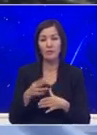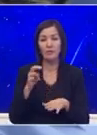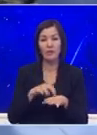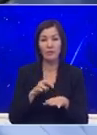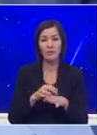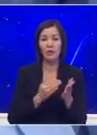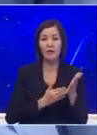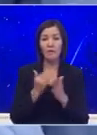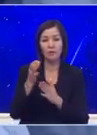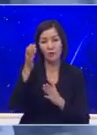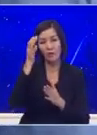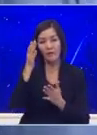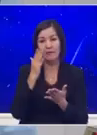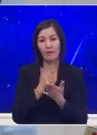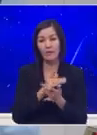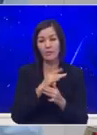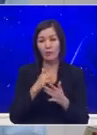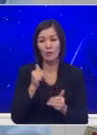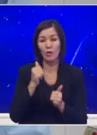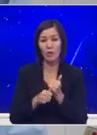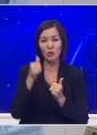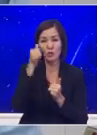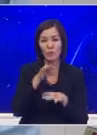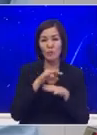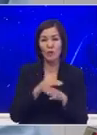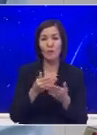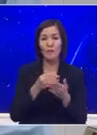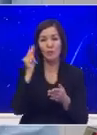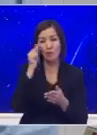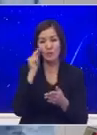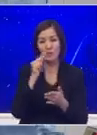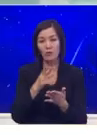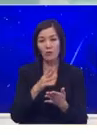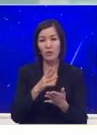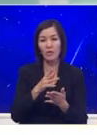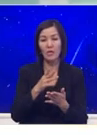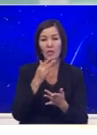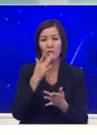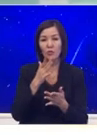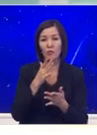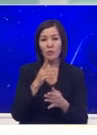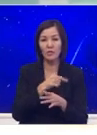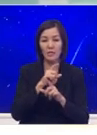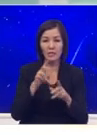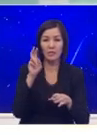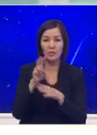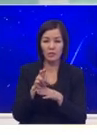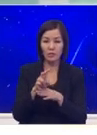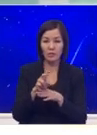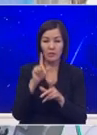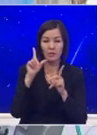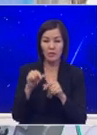высокой квалификации многие из них ежегодно проходят переподготовку как в отечественных так и зарубежных клиниках также на базе